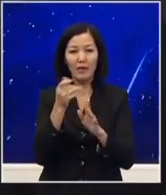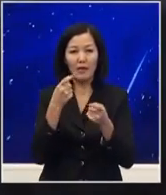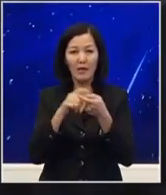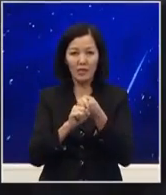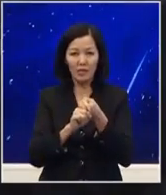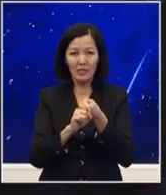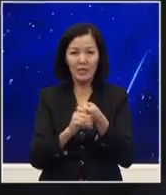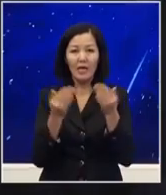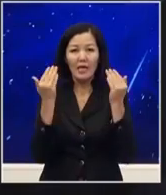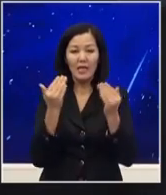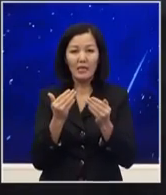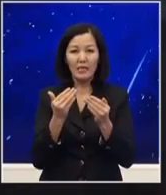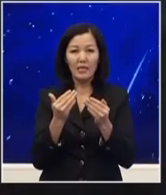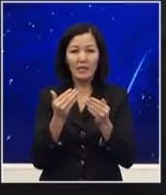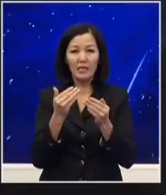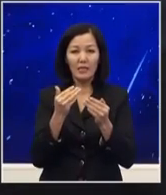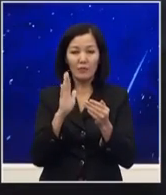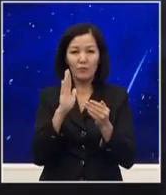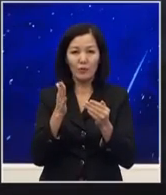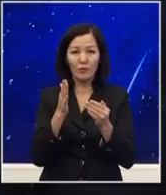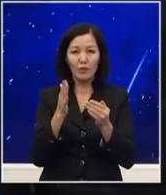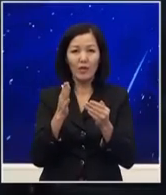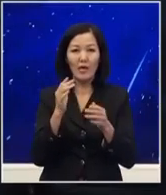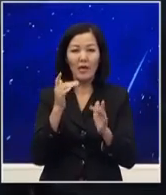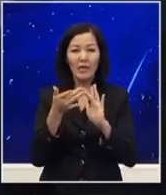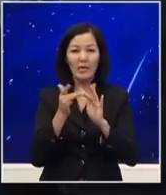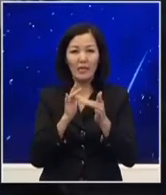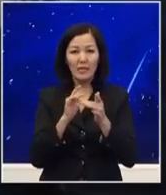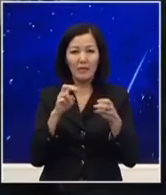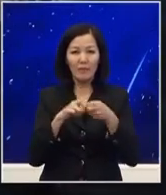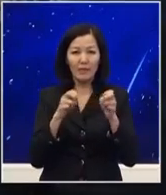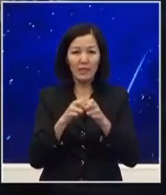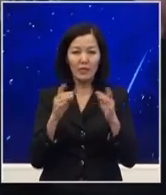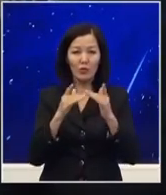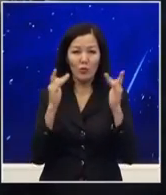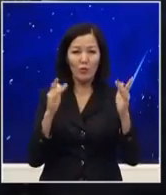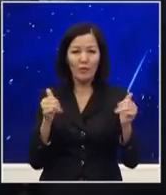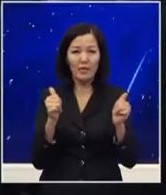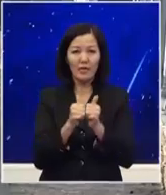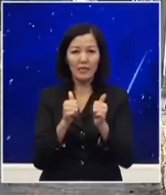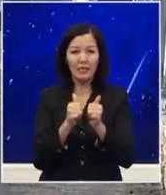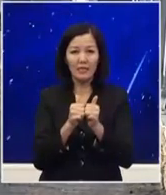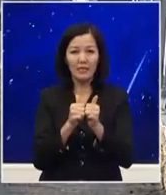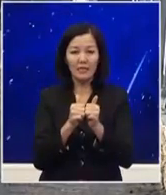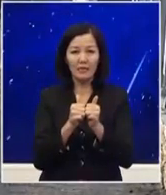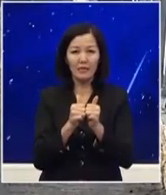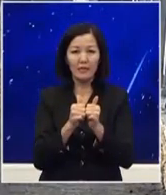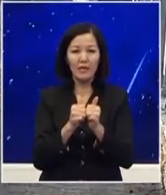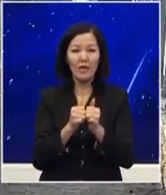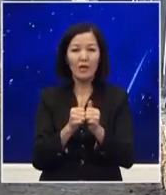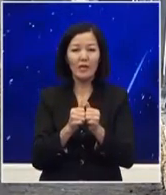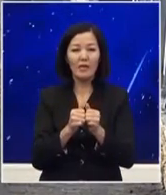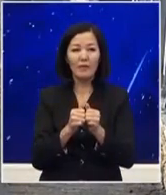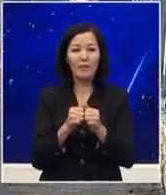іргесіне табиғи газ жеткізілді. Ендігісі іске қосу, әрі интернет мәселесі. Көпірдің қасында ол дәнеңе емес,